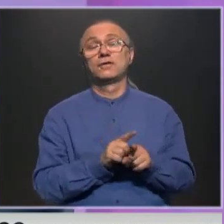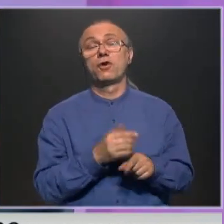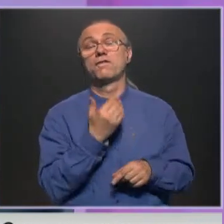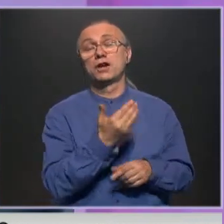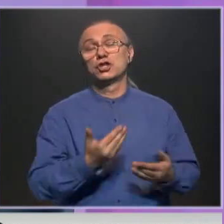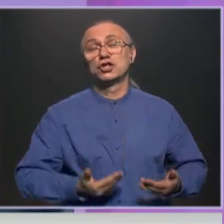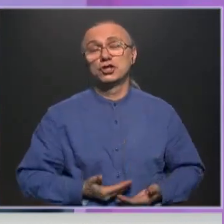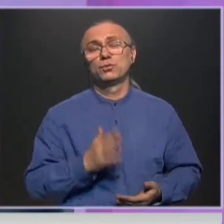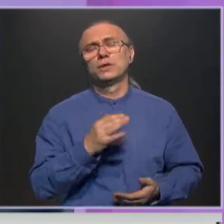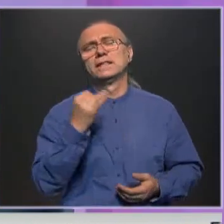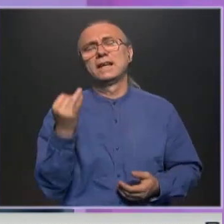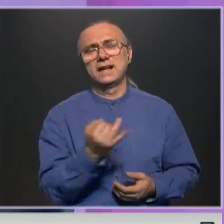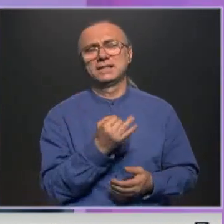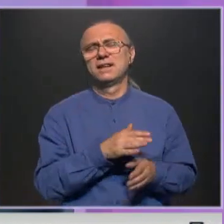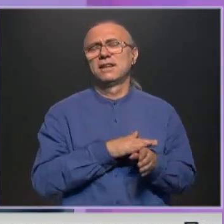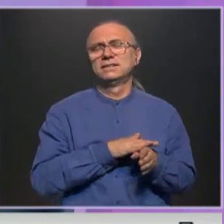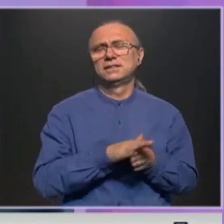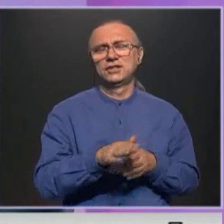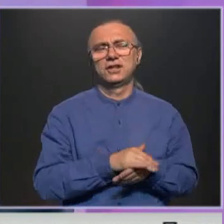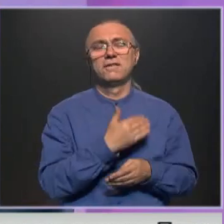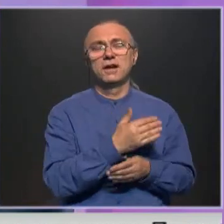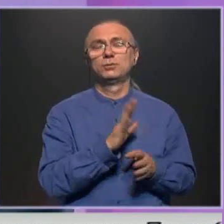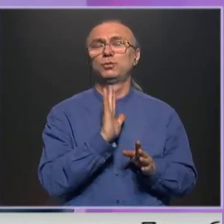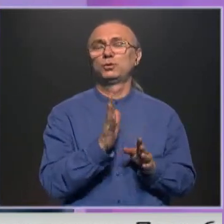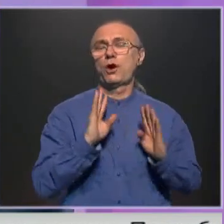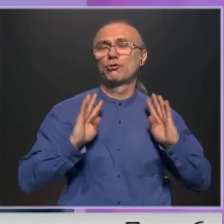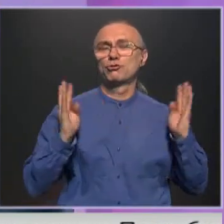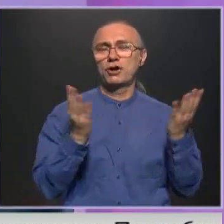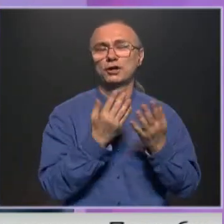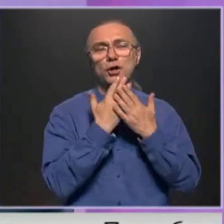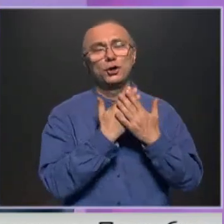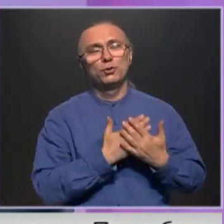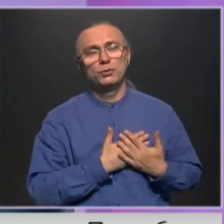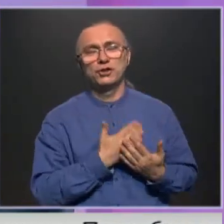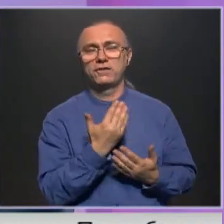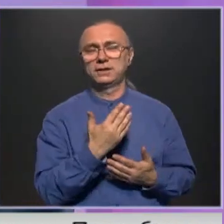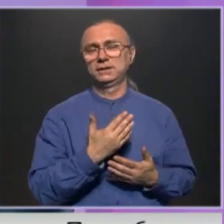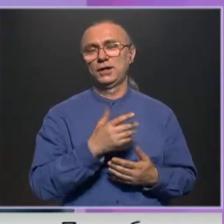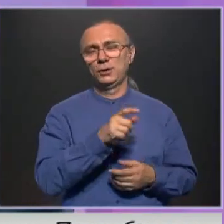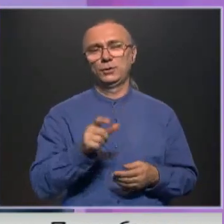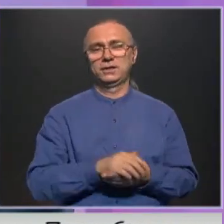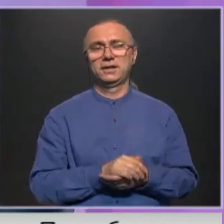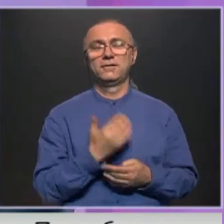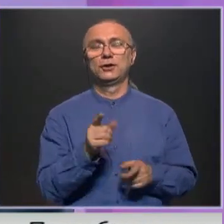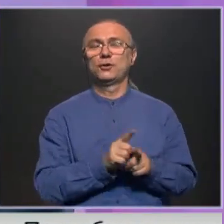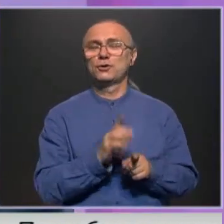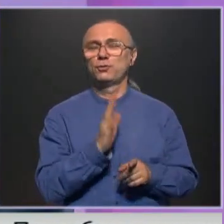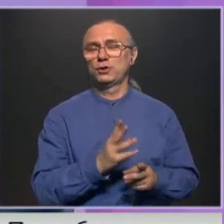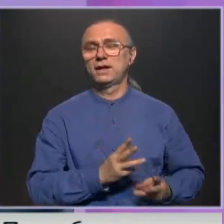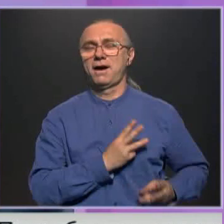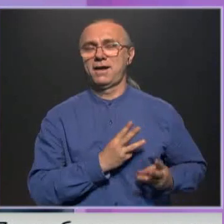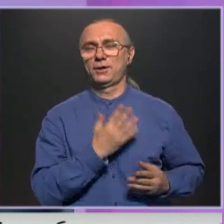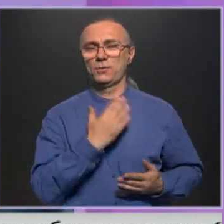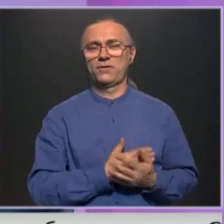куда интереснее, насыщеннее. Вас будут окружать любящие вас люди. Вы будете тоже дарить людям свою любовь. Потому что человек несчастлив не потому,